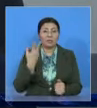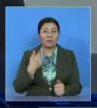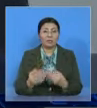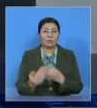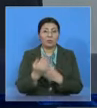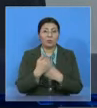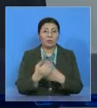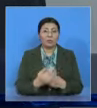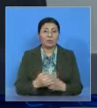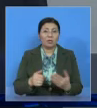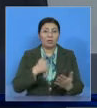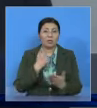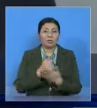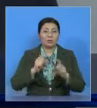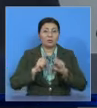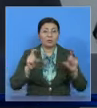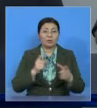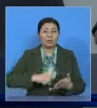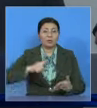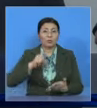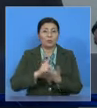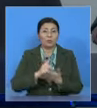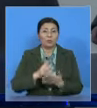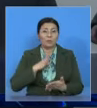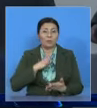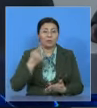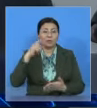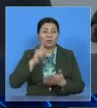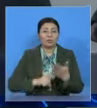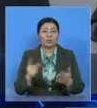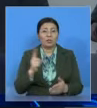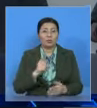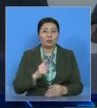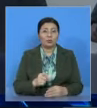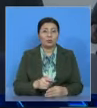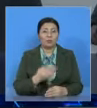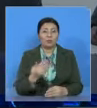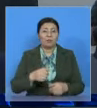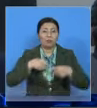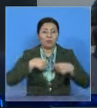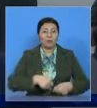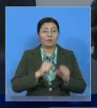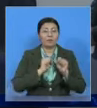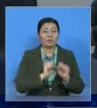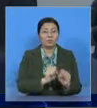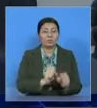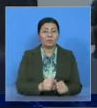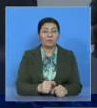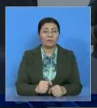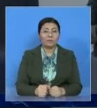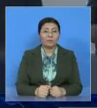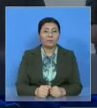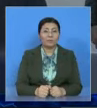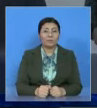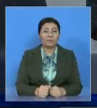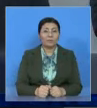приходит в госучреждение, он должен быть уверен, что его права защищены, а